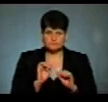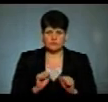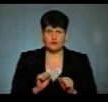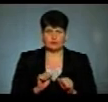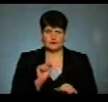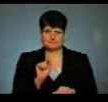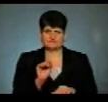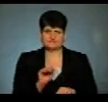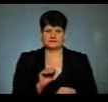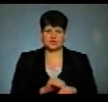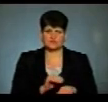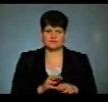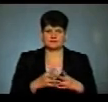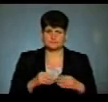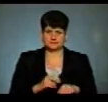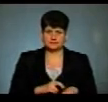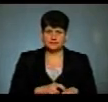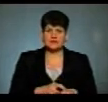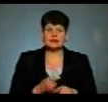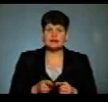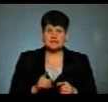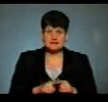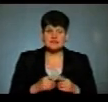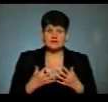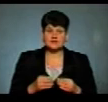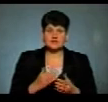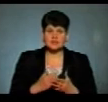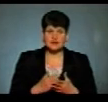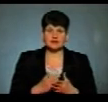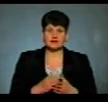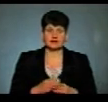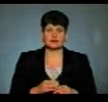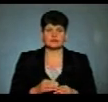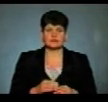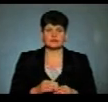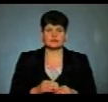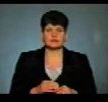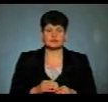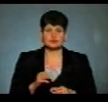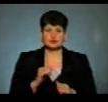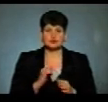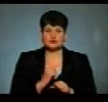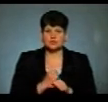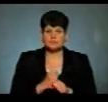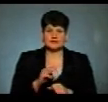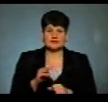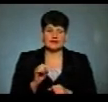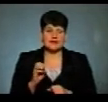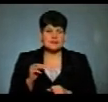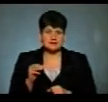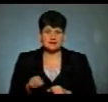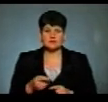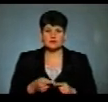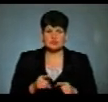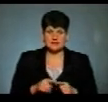Ну, просто такі експрес-тести вже є в мережі, їх намагаються продати, так, що зробіть тест, то, власне, про